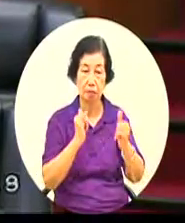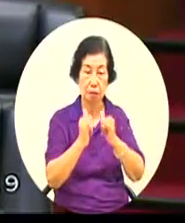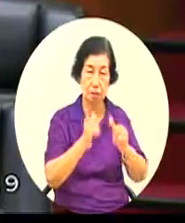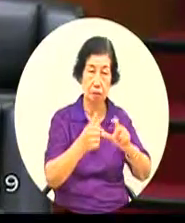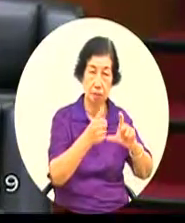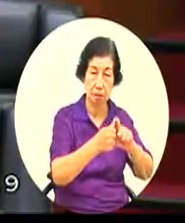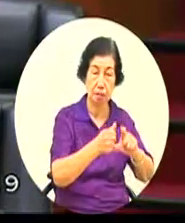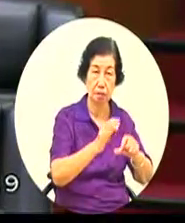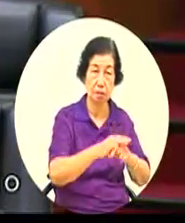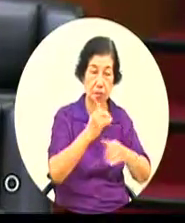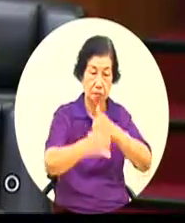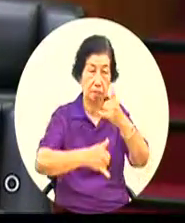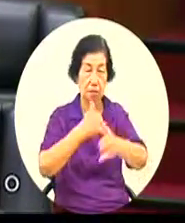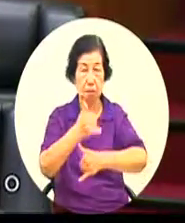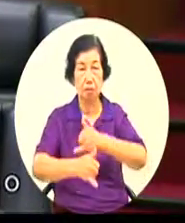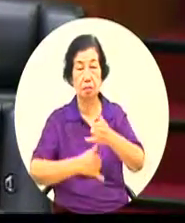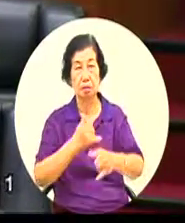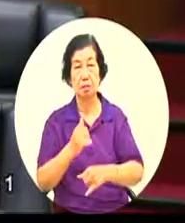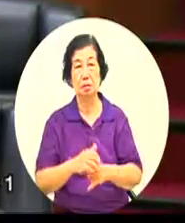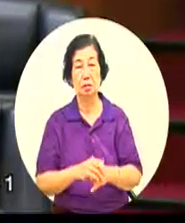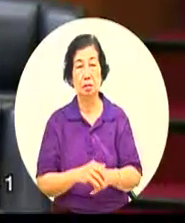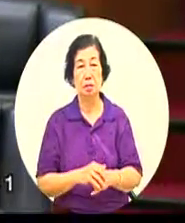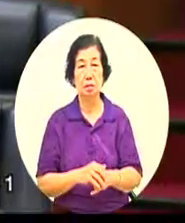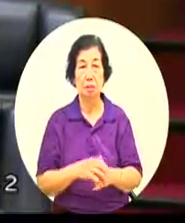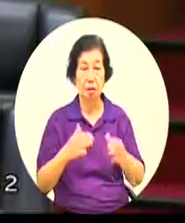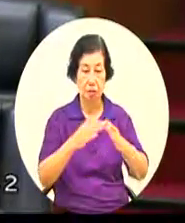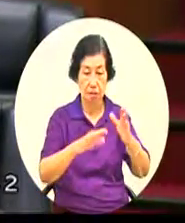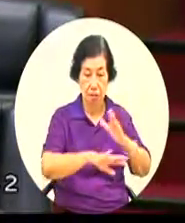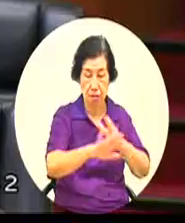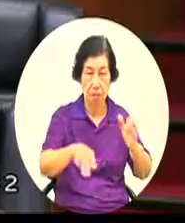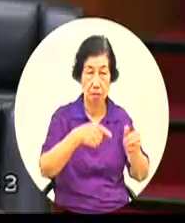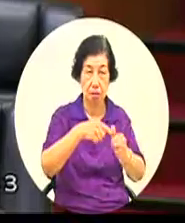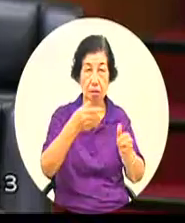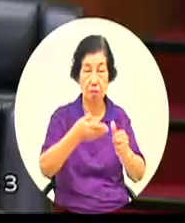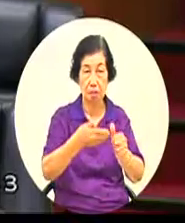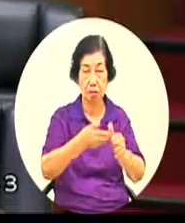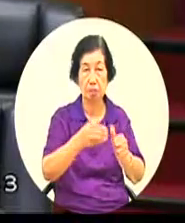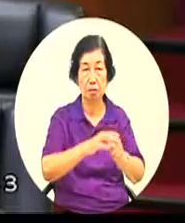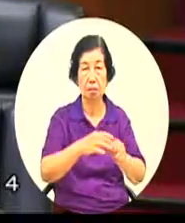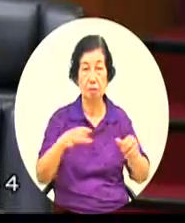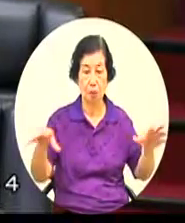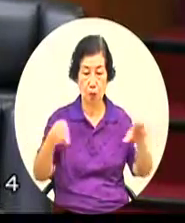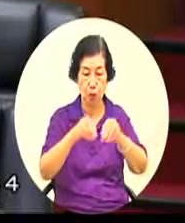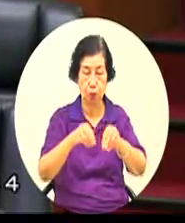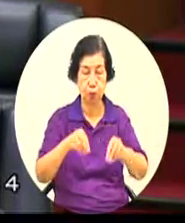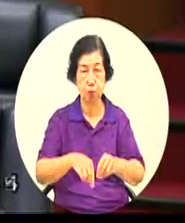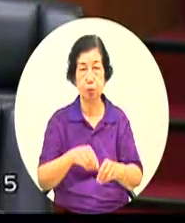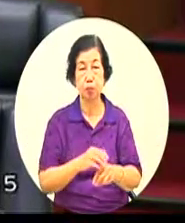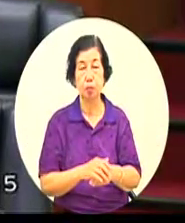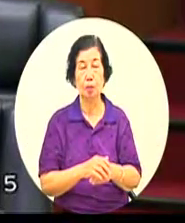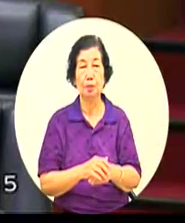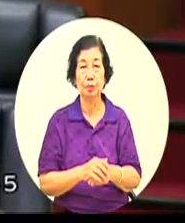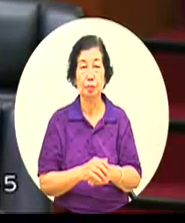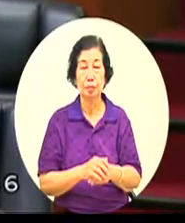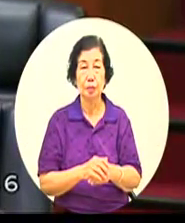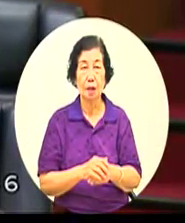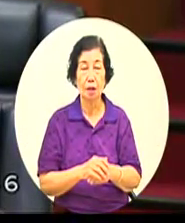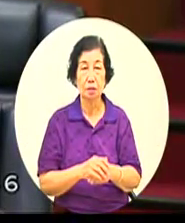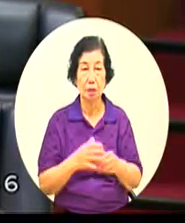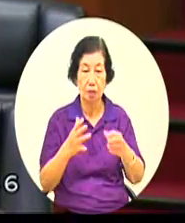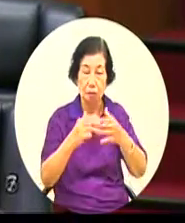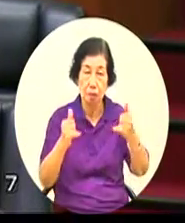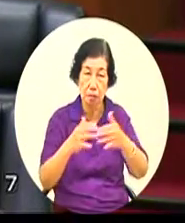社区的这个生活，甚至于家庭的教育这样的一个结合让我们学生让我们的学生